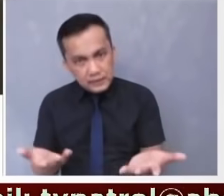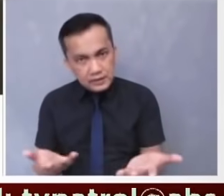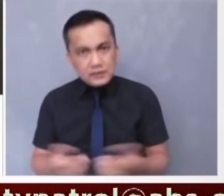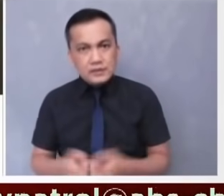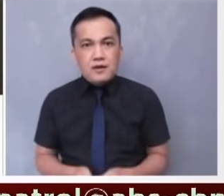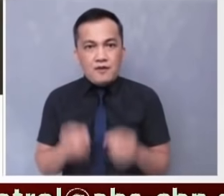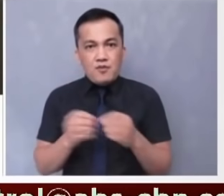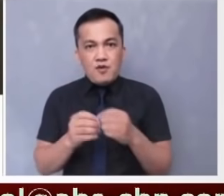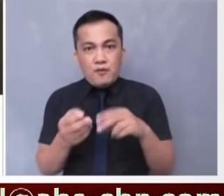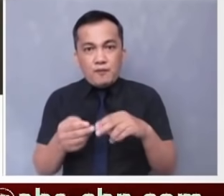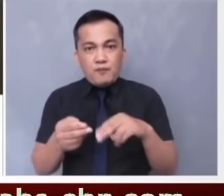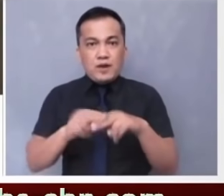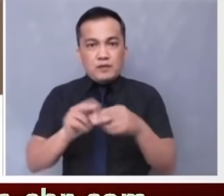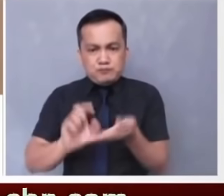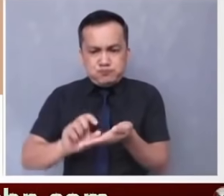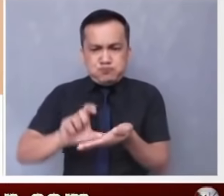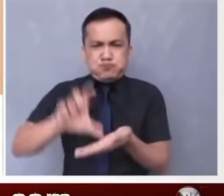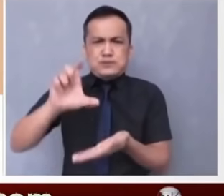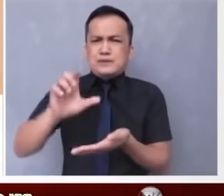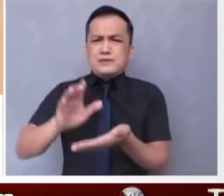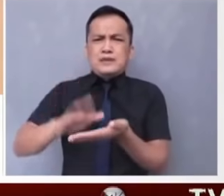ng sa hindi inaasahan.